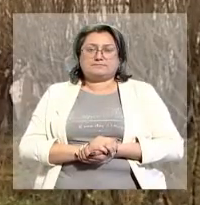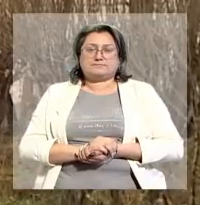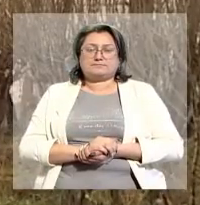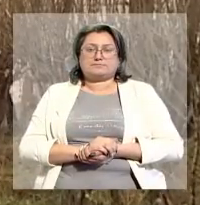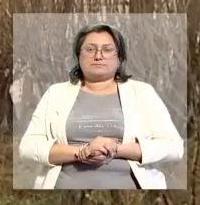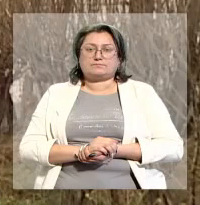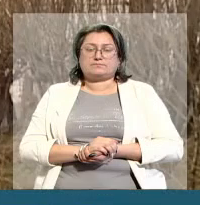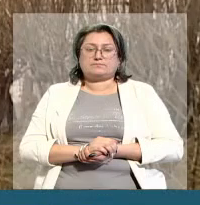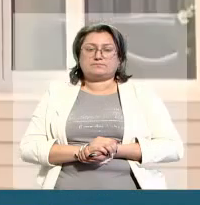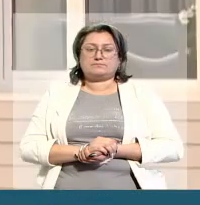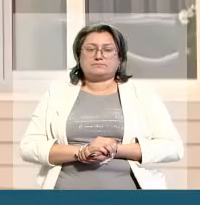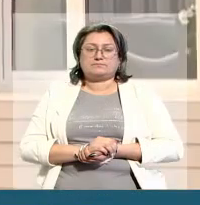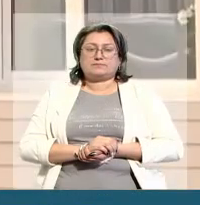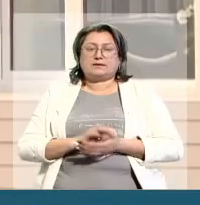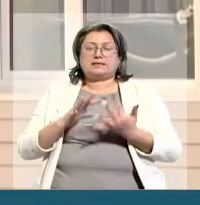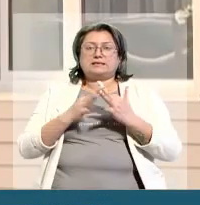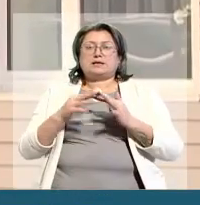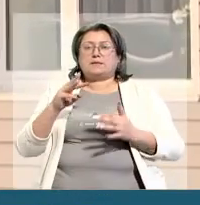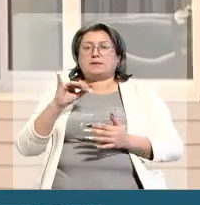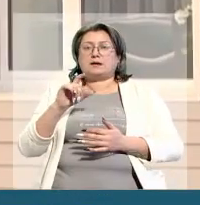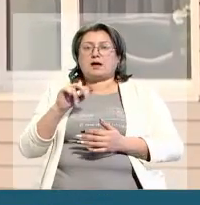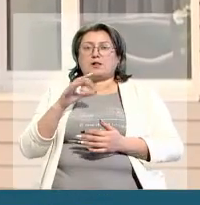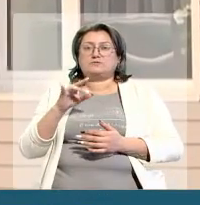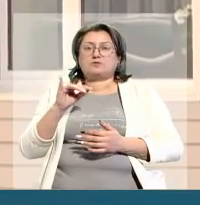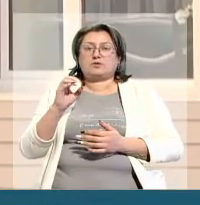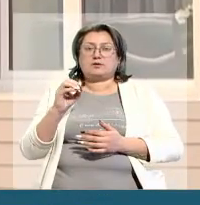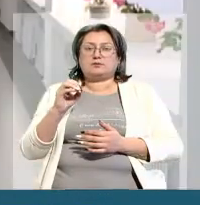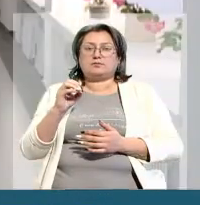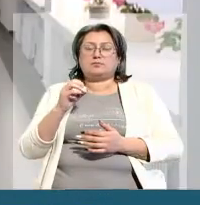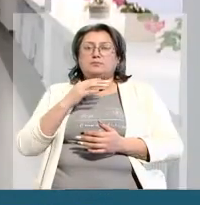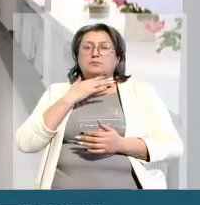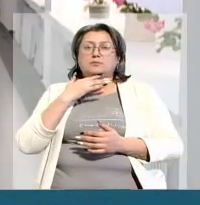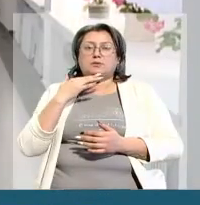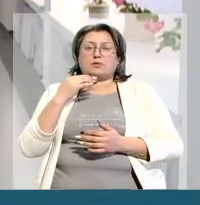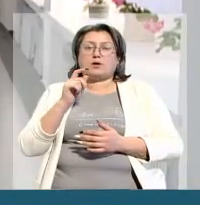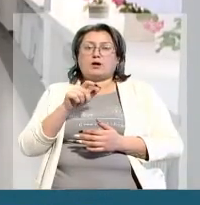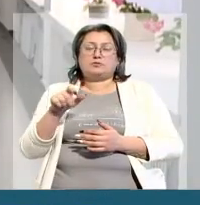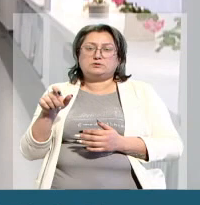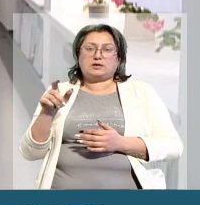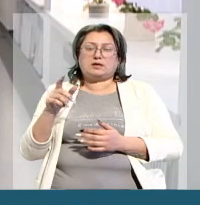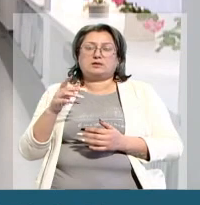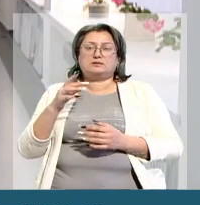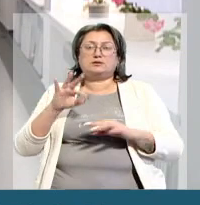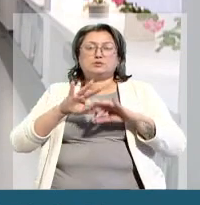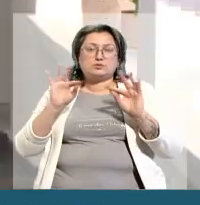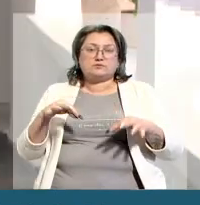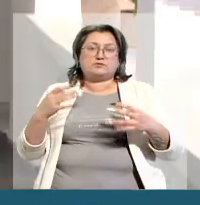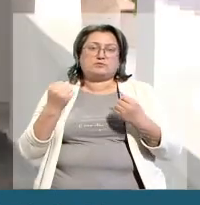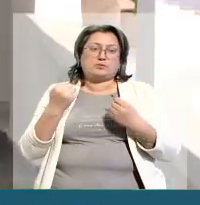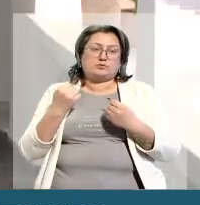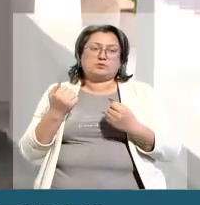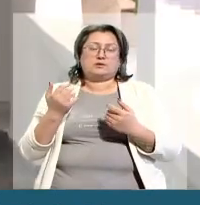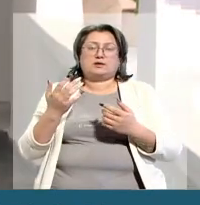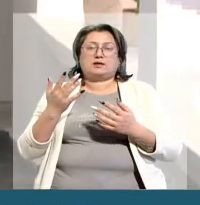Михайловская ауылында өнерлі тұрғындар аз емес. Олар ауыл кешін көңілді етіп, әрбір мейрамда іс-шаралар ұйымдастырып тұрады. Алайда